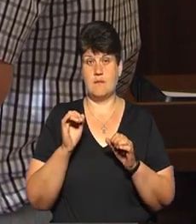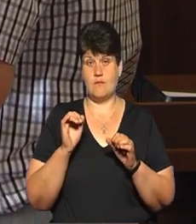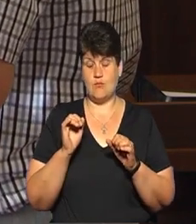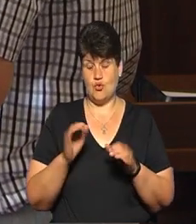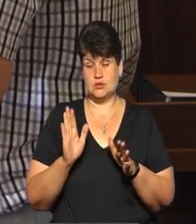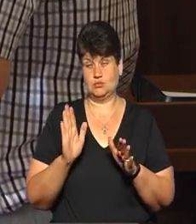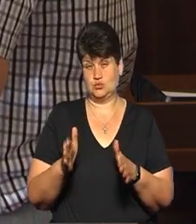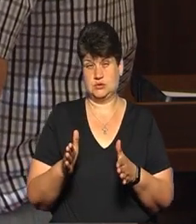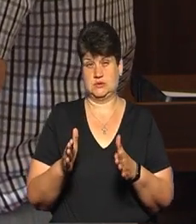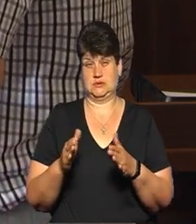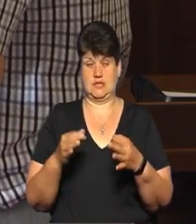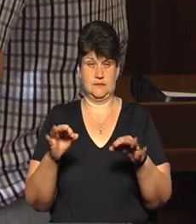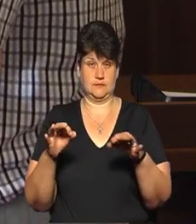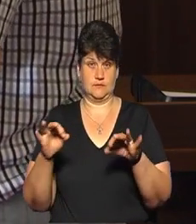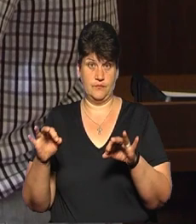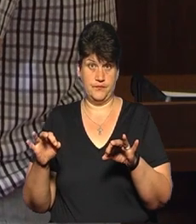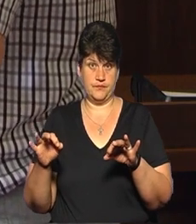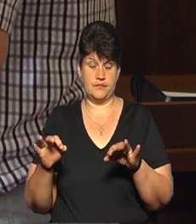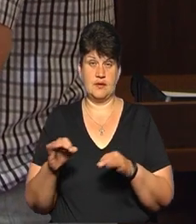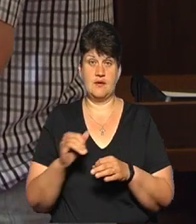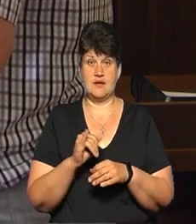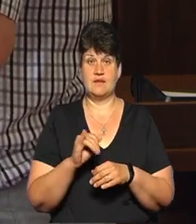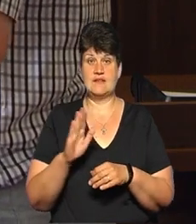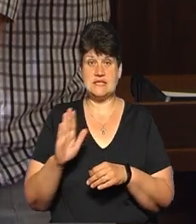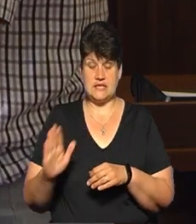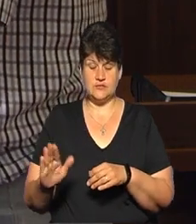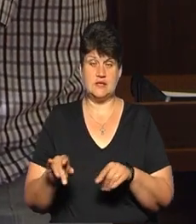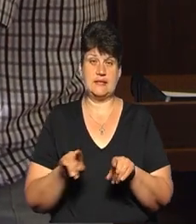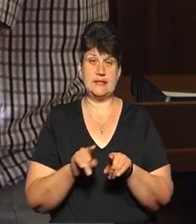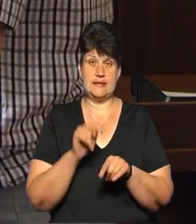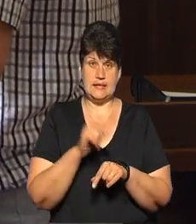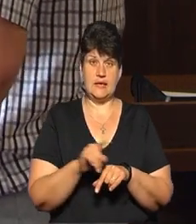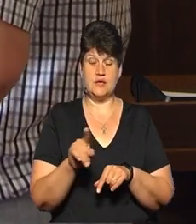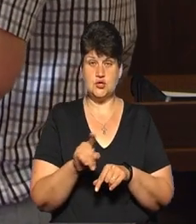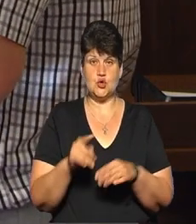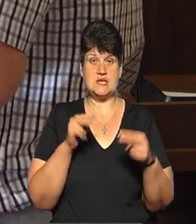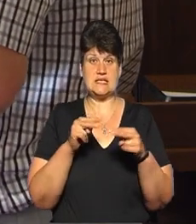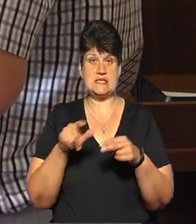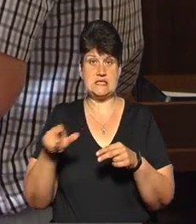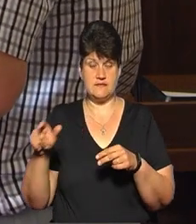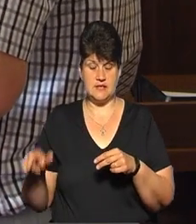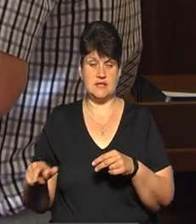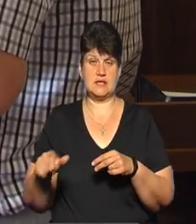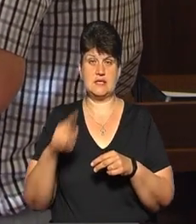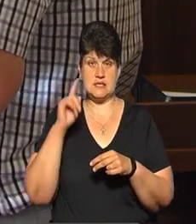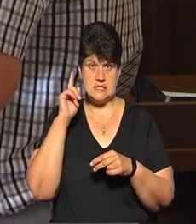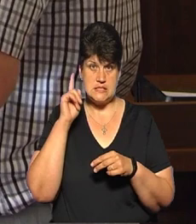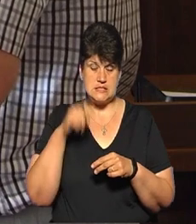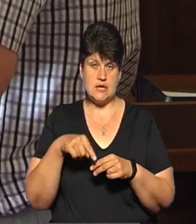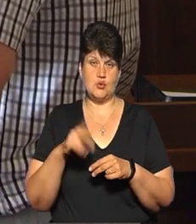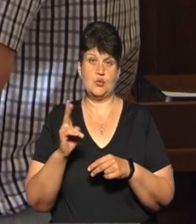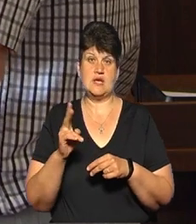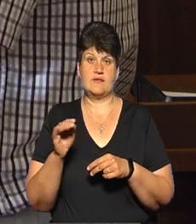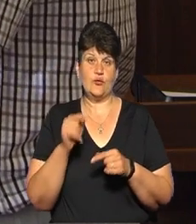на підозрюваного Козака Івана Васильовича у цьому ж кримінальному провадженні, те, що свідки відомі Козаку Андрію Васильовичу, оскільки